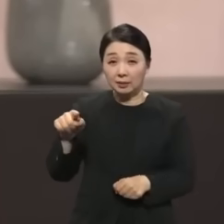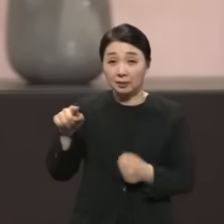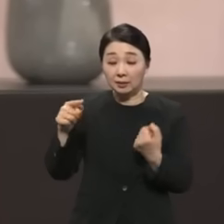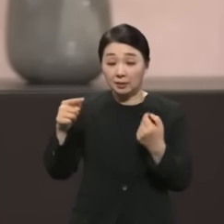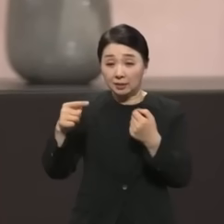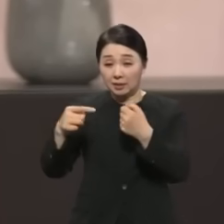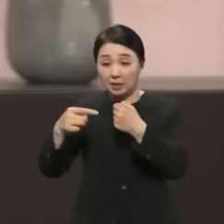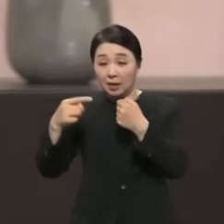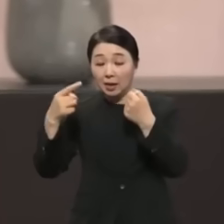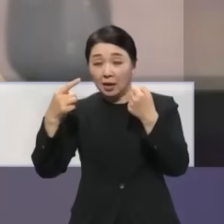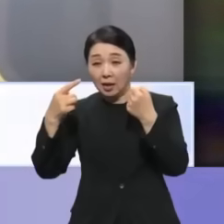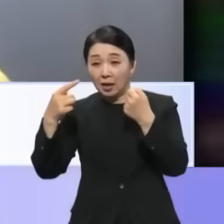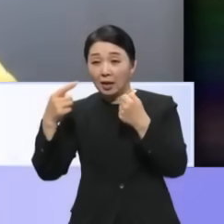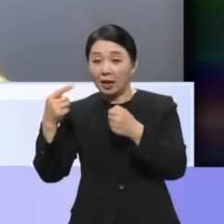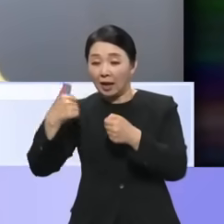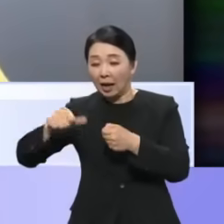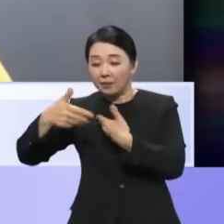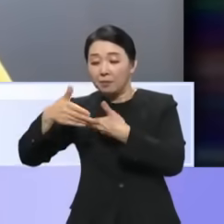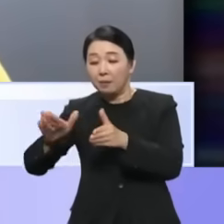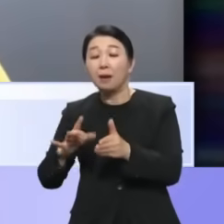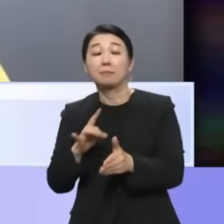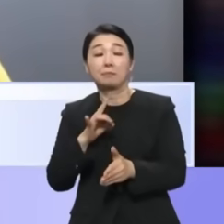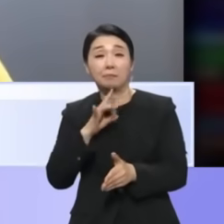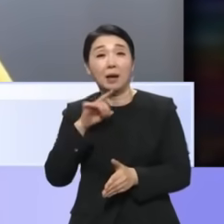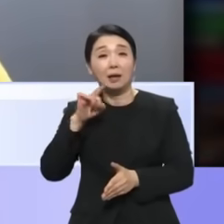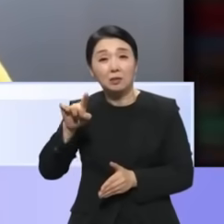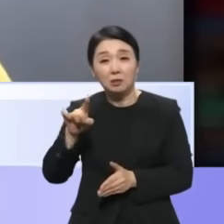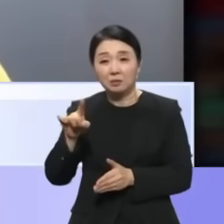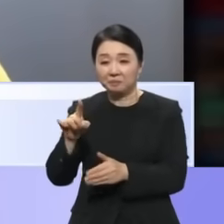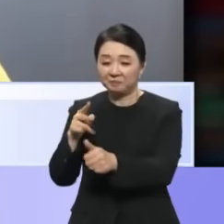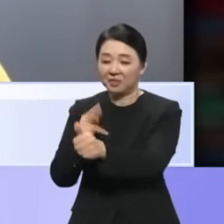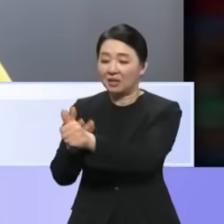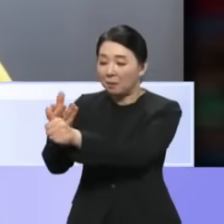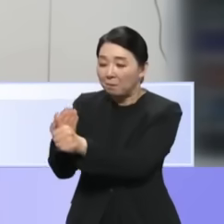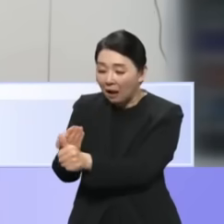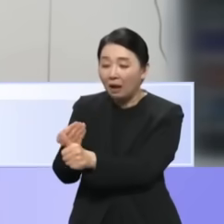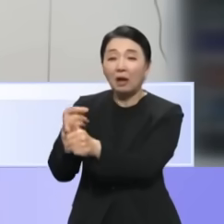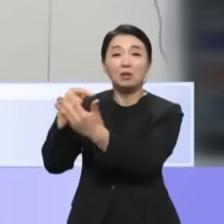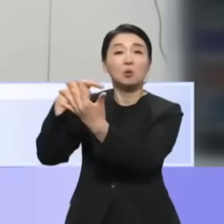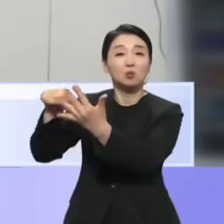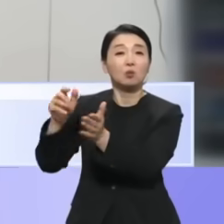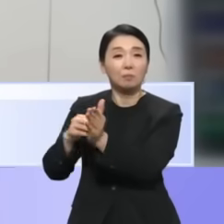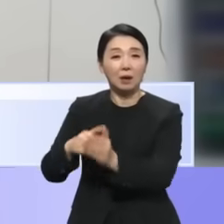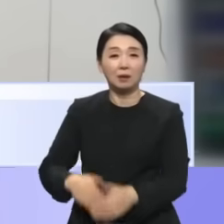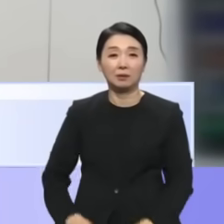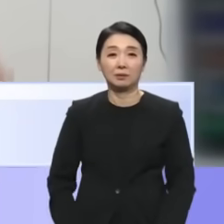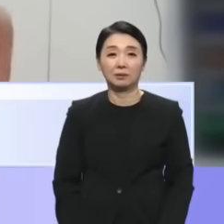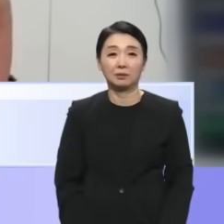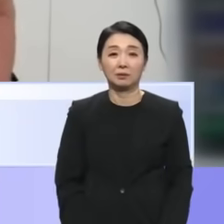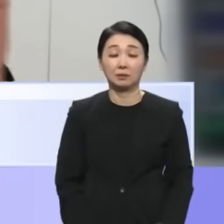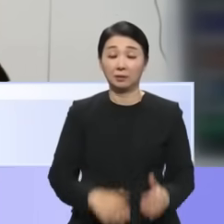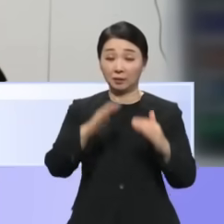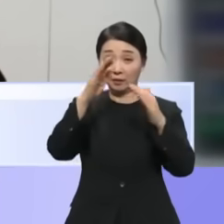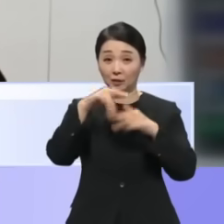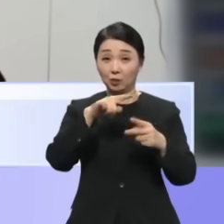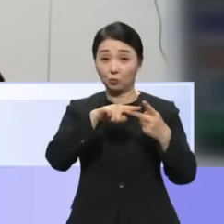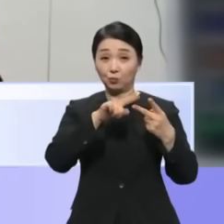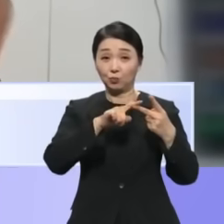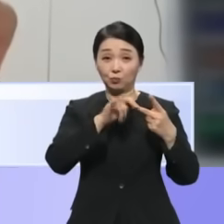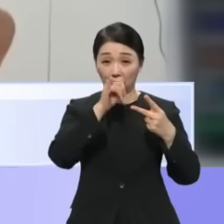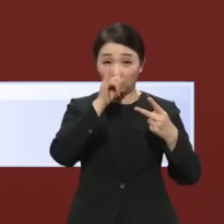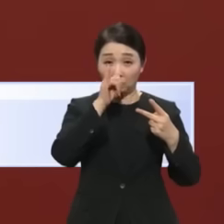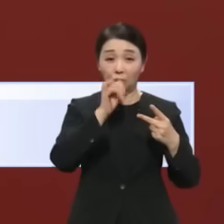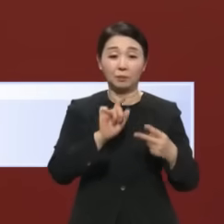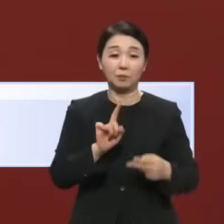강사로 이제 성교육을 받았다고 합니다 일단 그 지금 이제 크게 이제 두 가지 내용들의 이제 보도가 좀 쏟아지고 있는